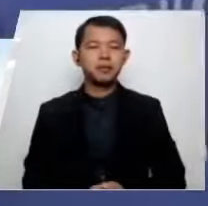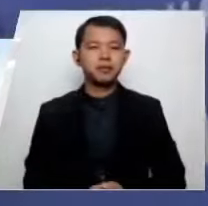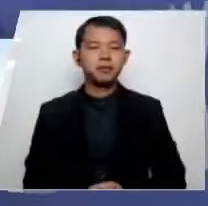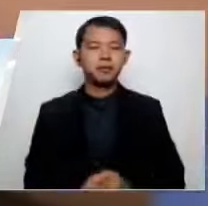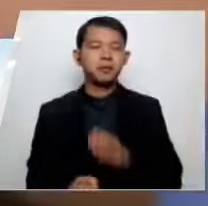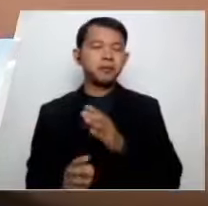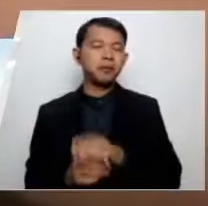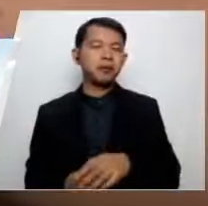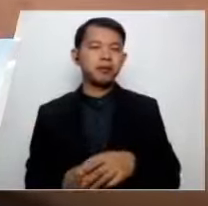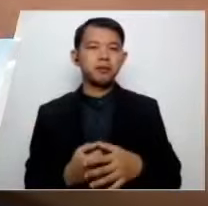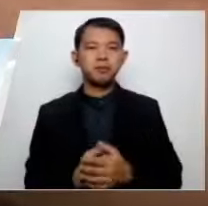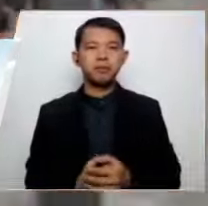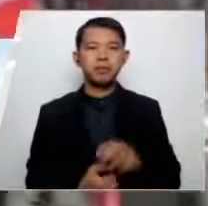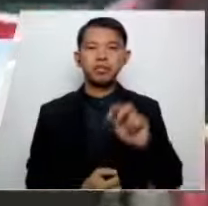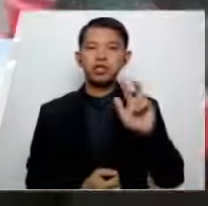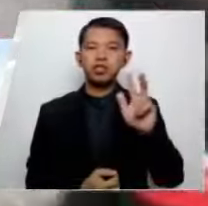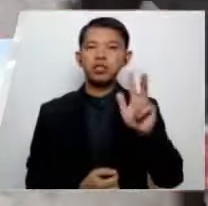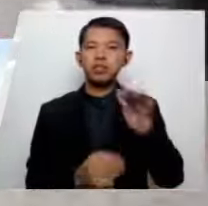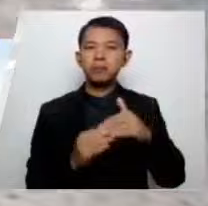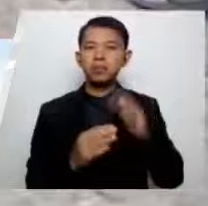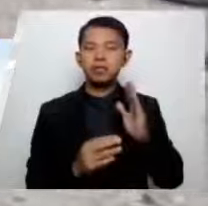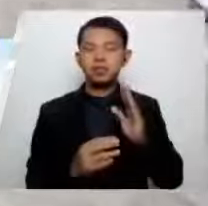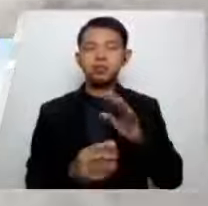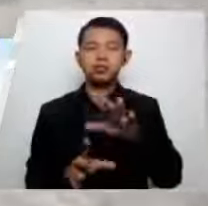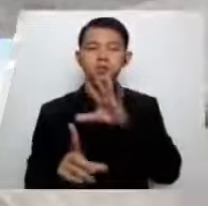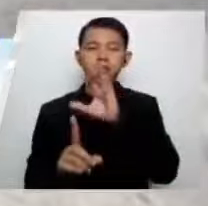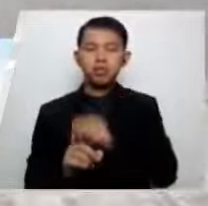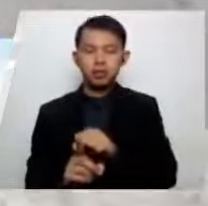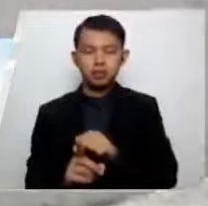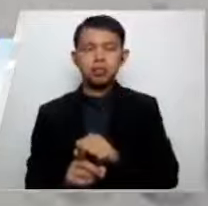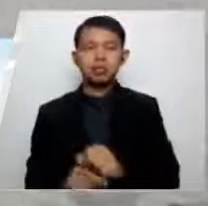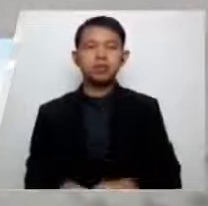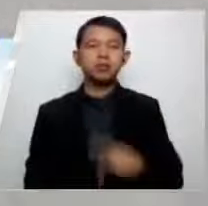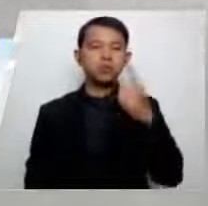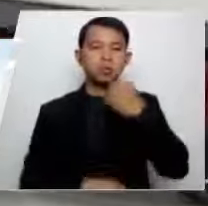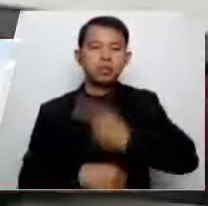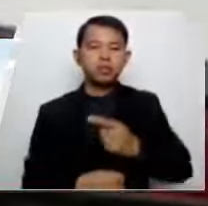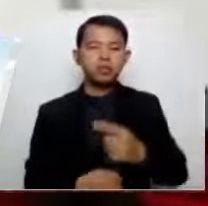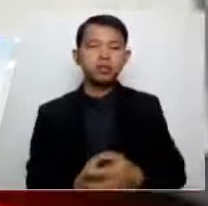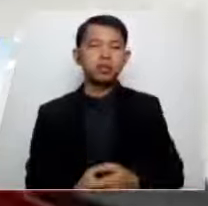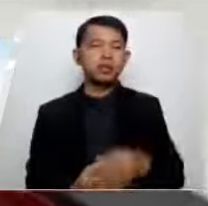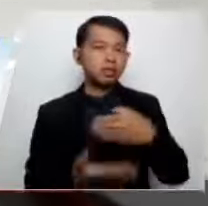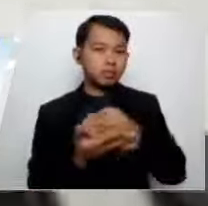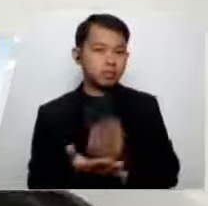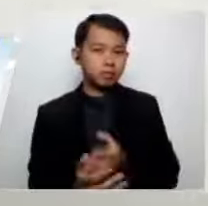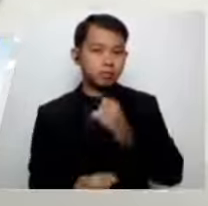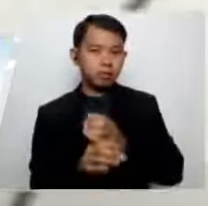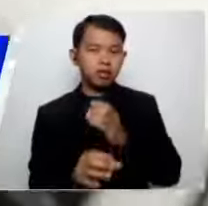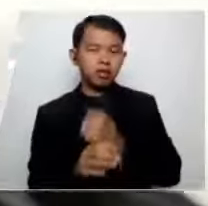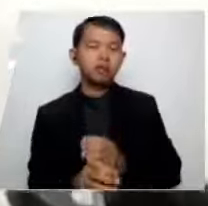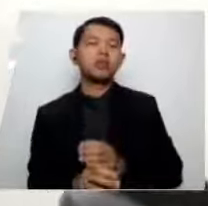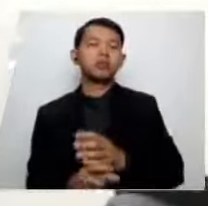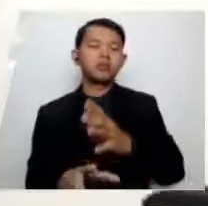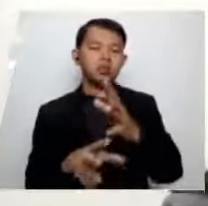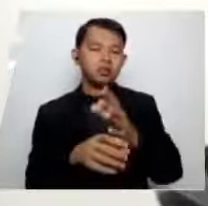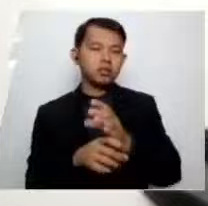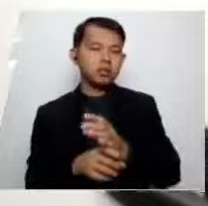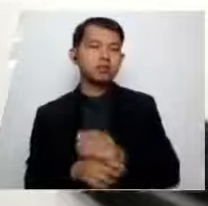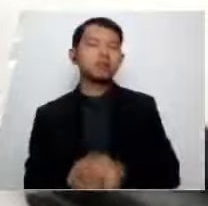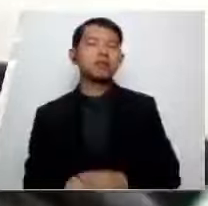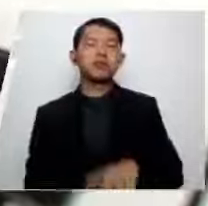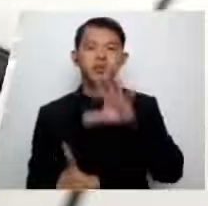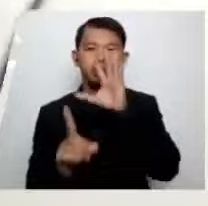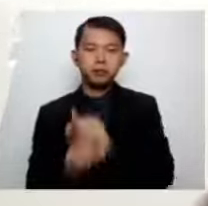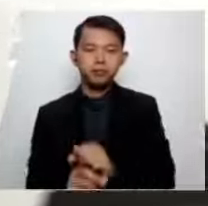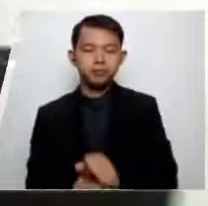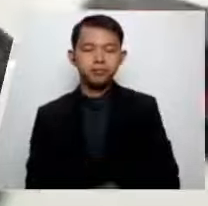mga ito tinikitan pinagmulta at ang iba na-impound ng sasakyan ng MMDA ang paglabag sa pagdaan sa Ed sa bus way may multang